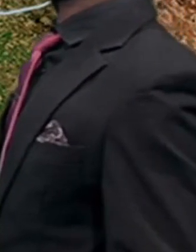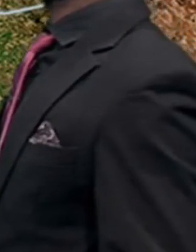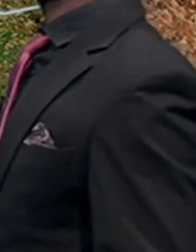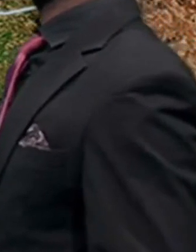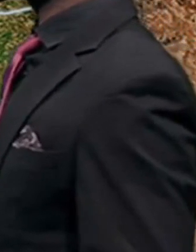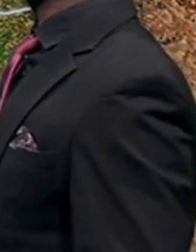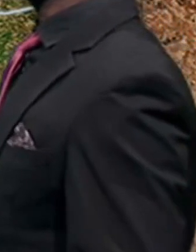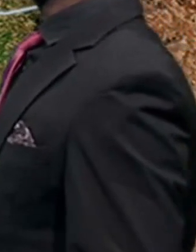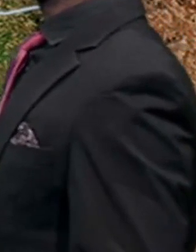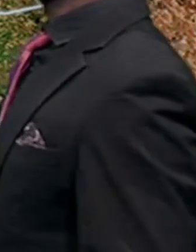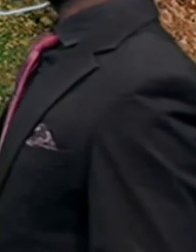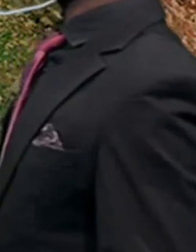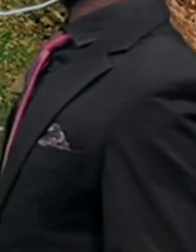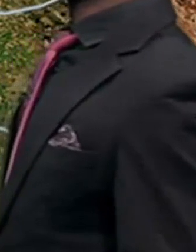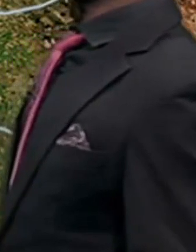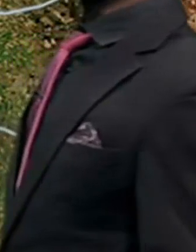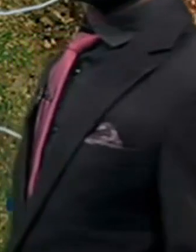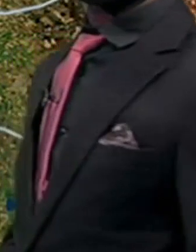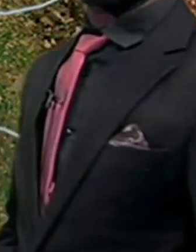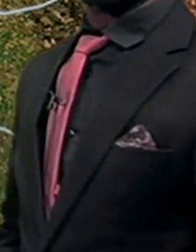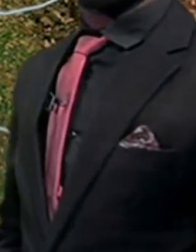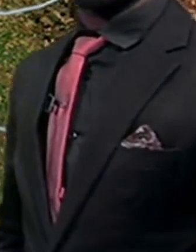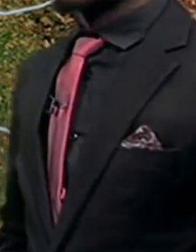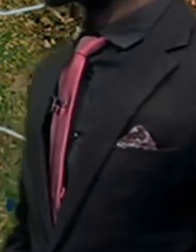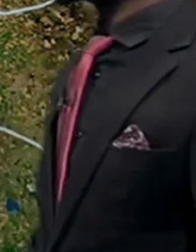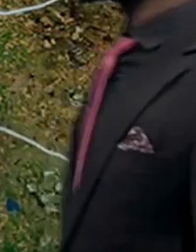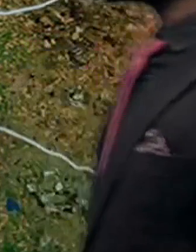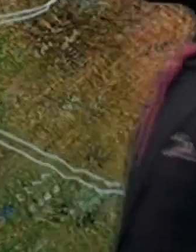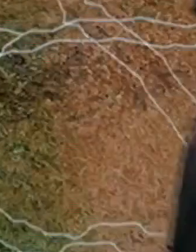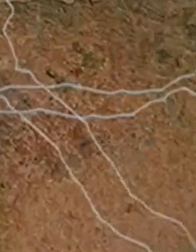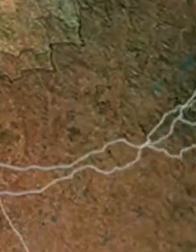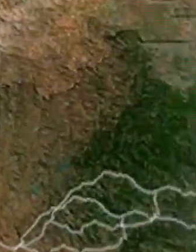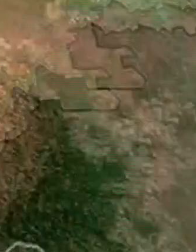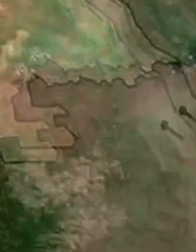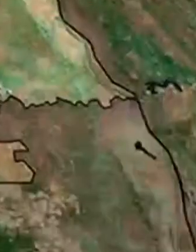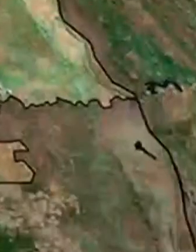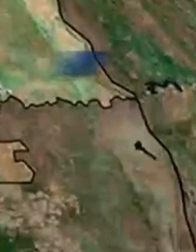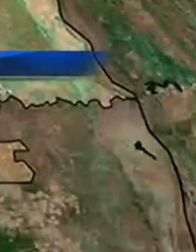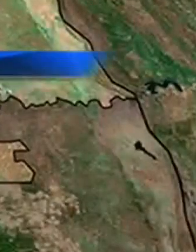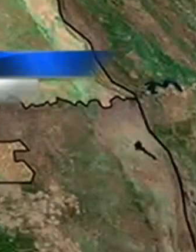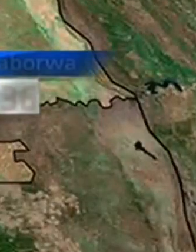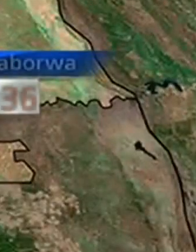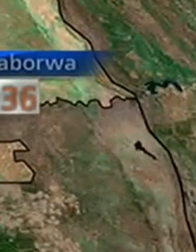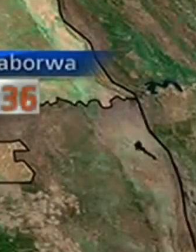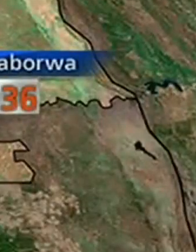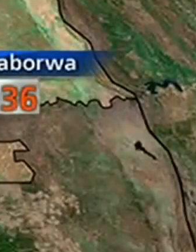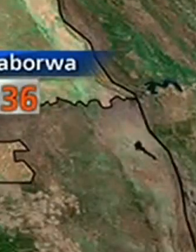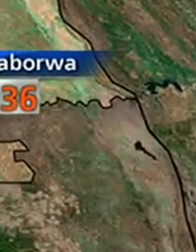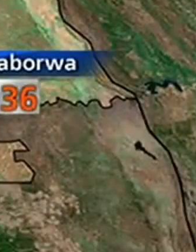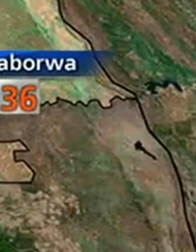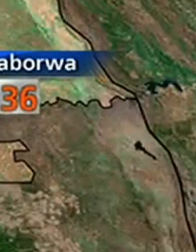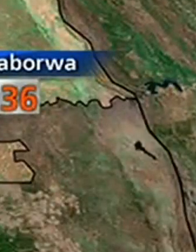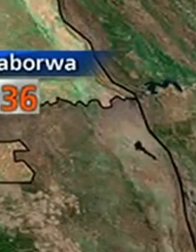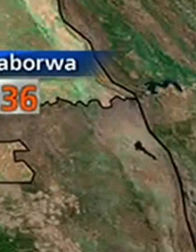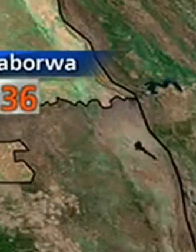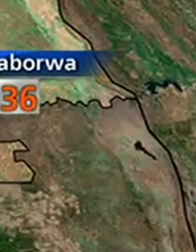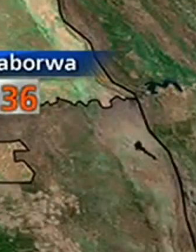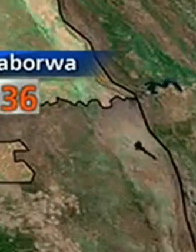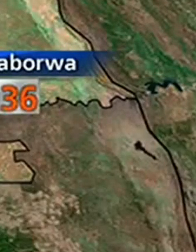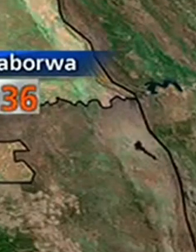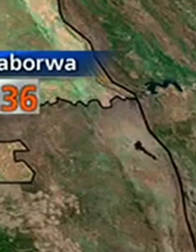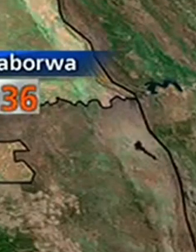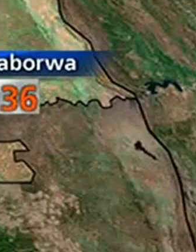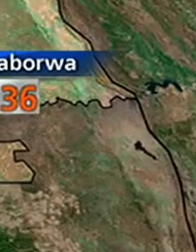Johannesburg ke tše 34 Pretoria go tla fiša tšhiritšhiri ke tše 36 province ka moka go bontšha go tla ba go fiša re lebela province ya